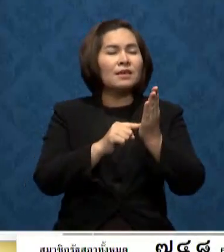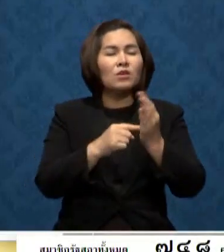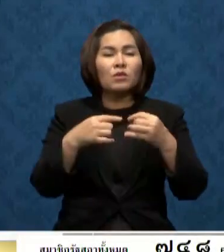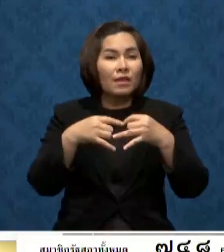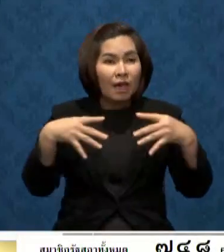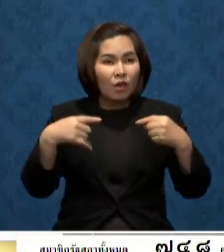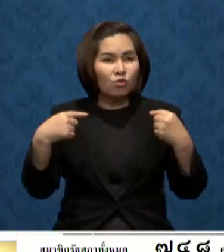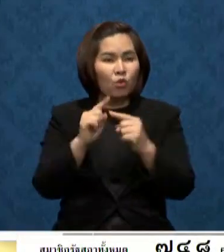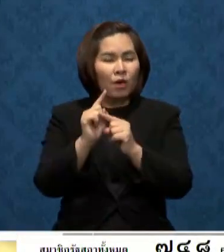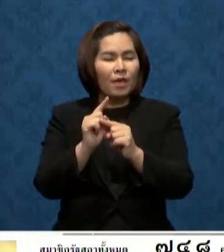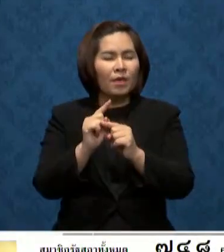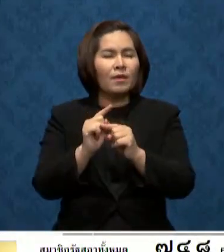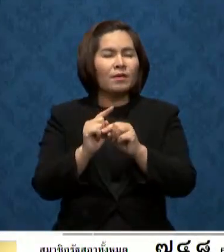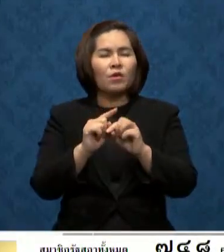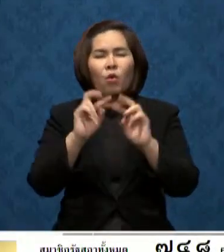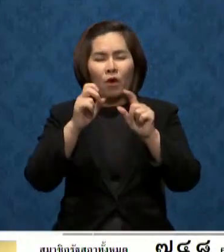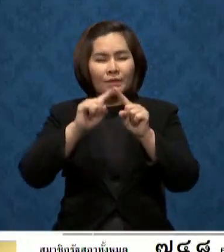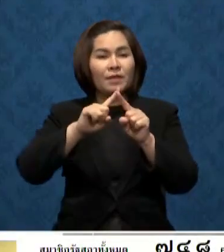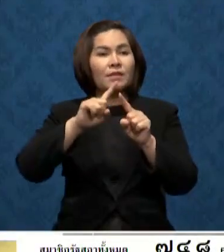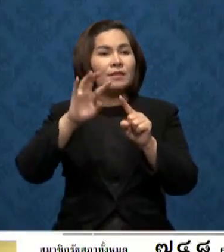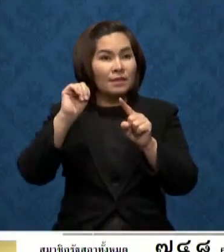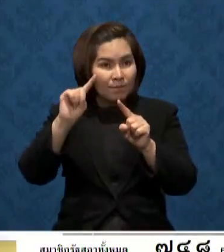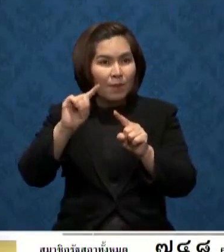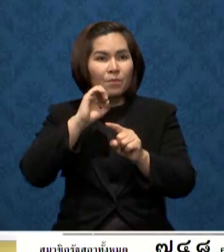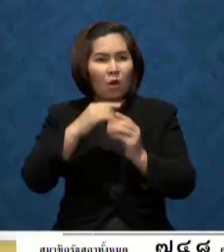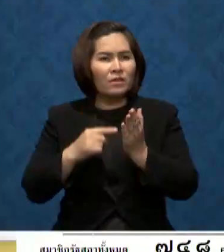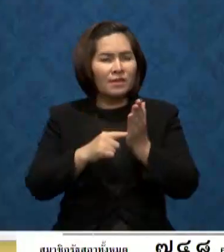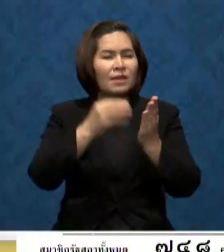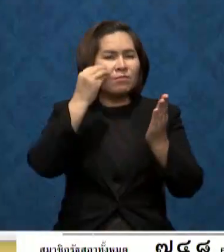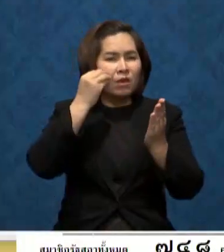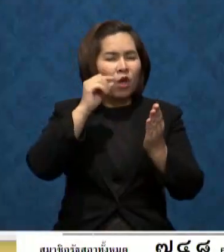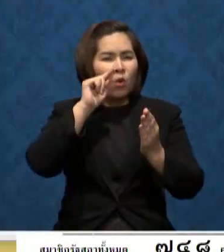อคุณพิธาเป็นนายกรัฐมนตรีนั้นดำเนินการไม่ได้เพราะเป็นญัตติซ้ำ